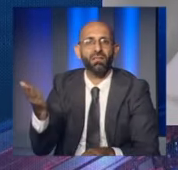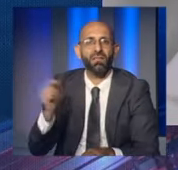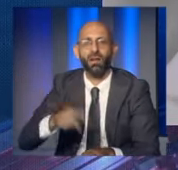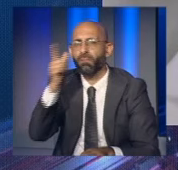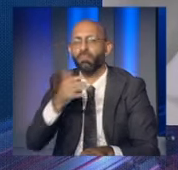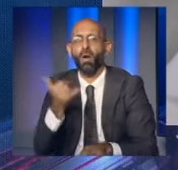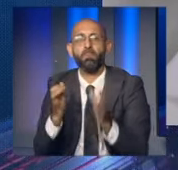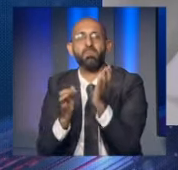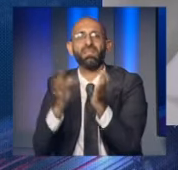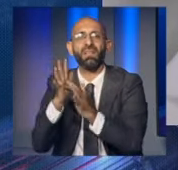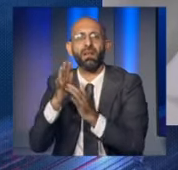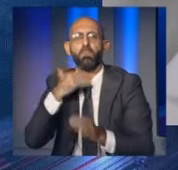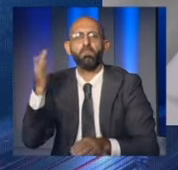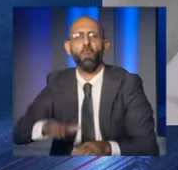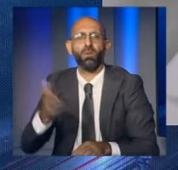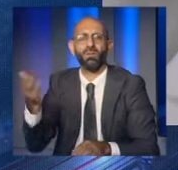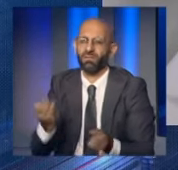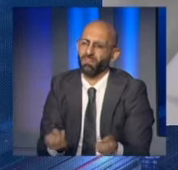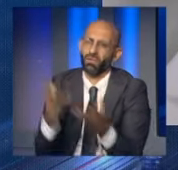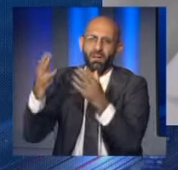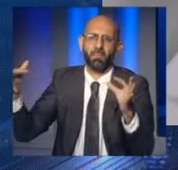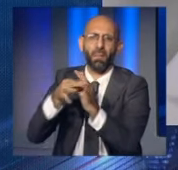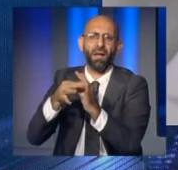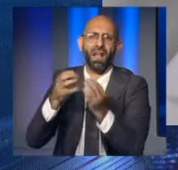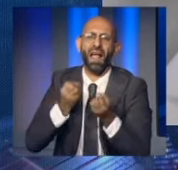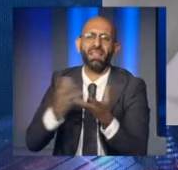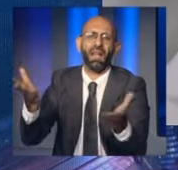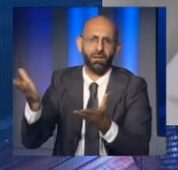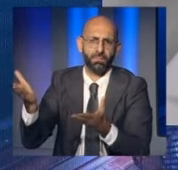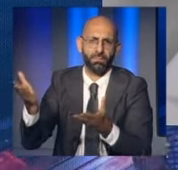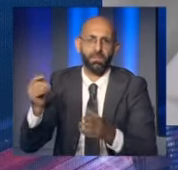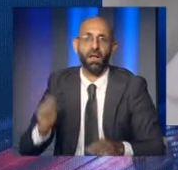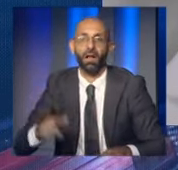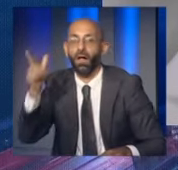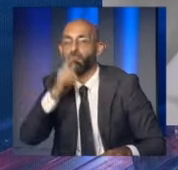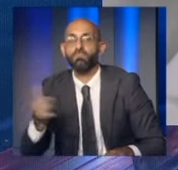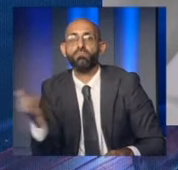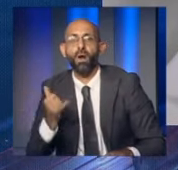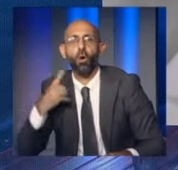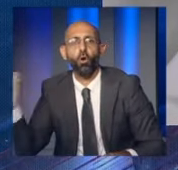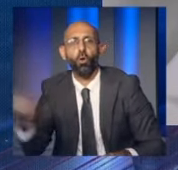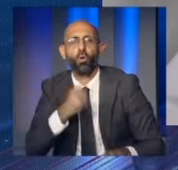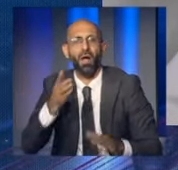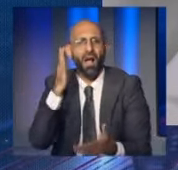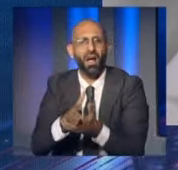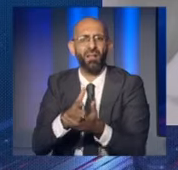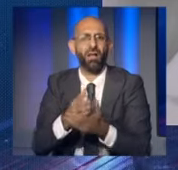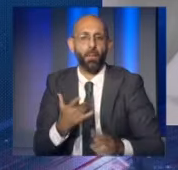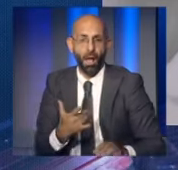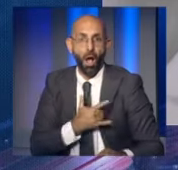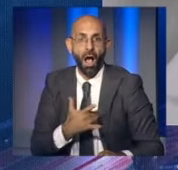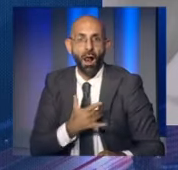زال الإنسان يحقد ويقتل على رغم تجسد المسيح وموته عنا ليخلصنا من براثن